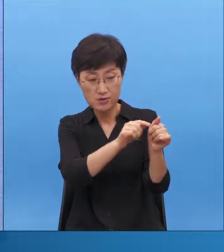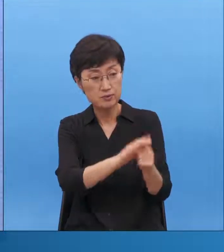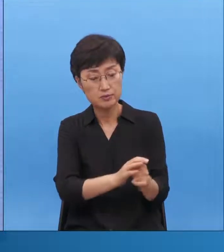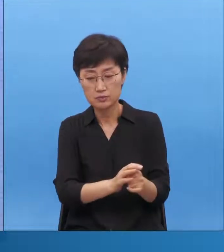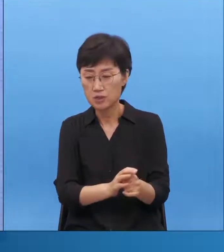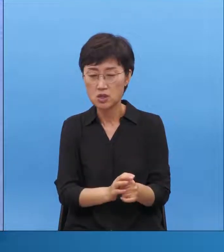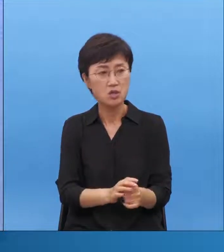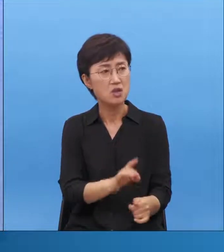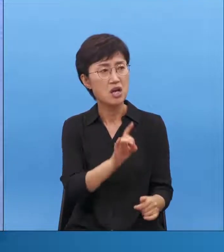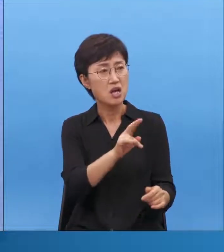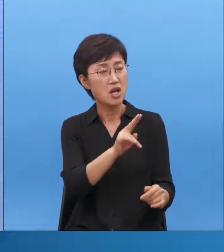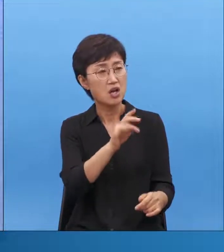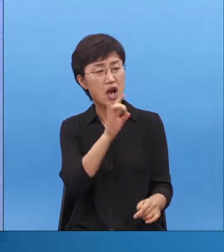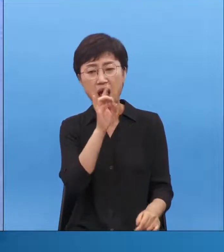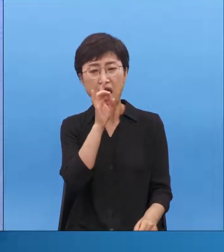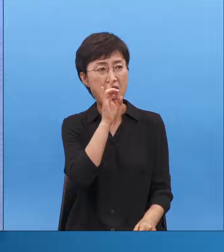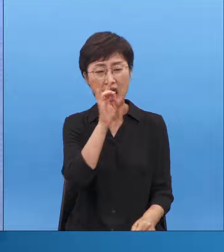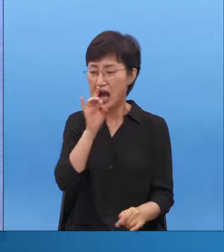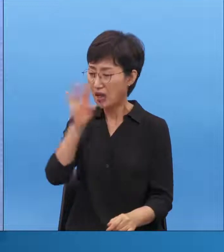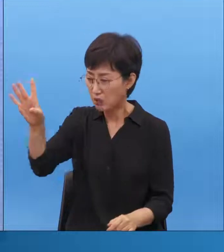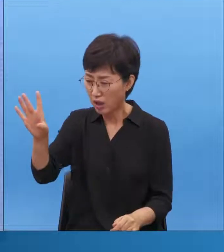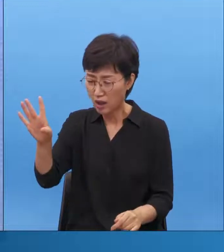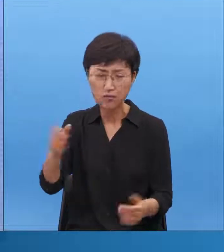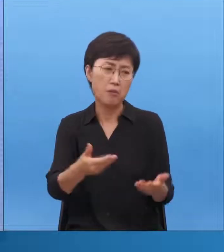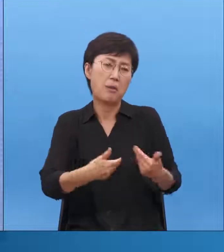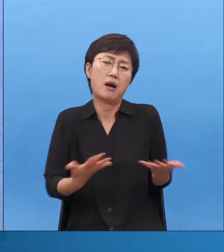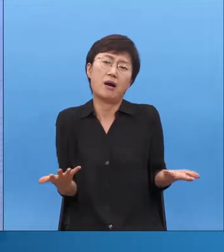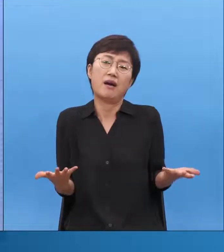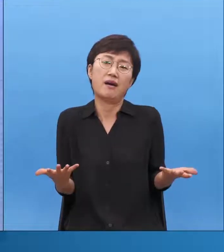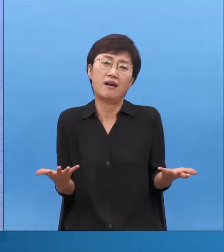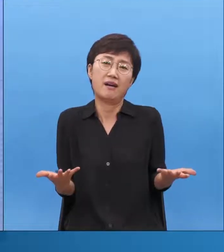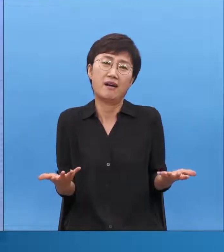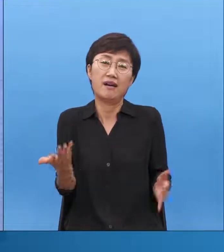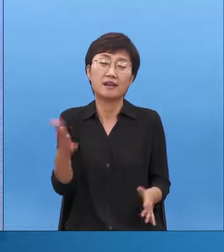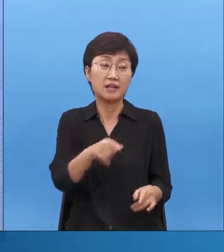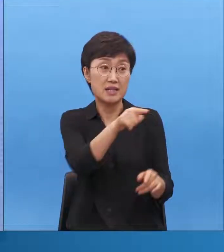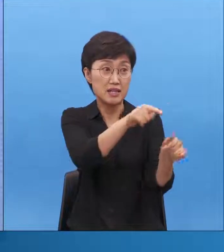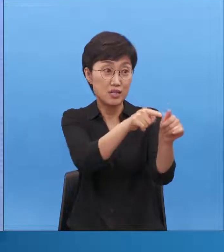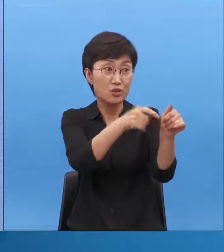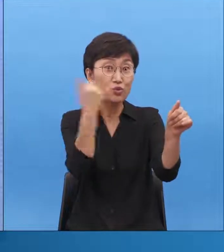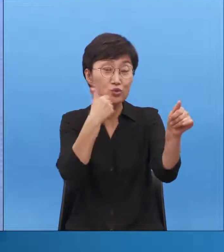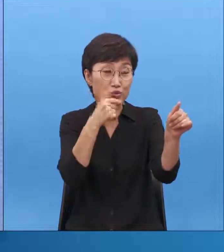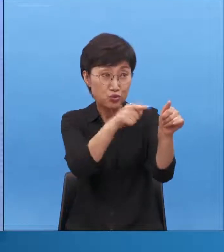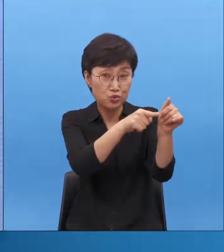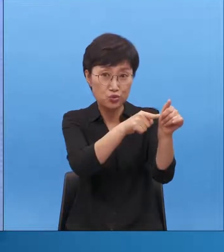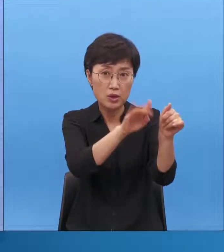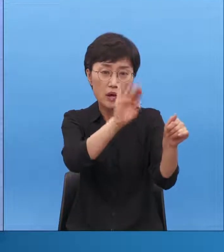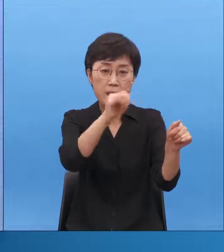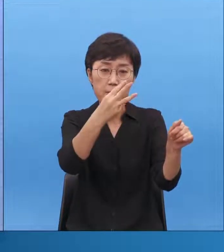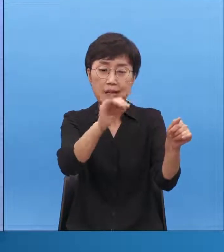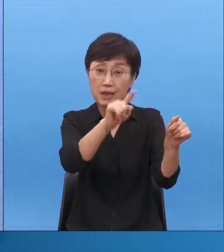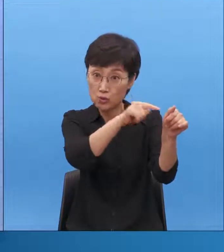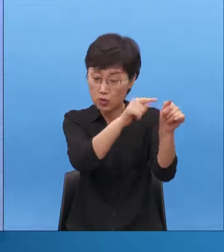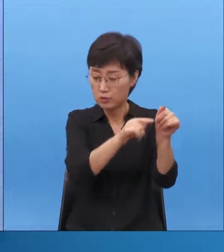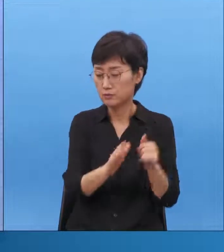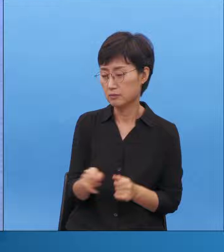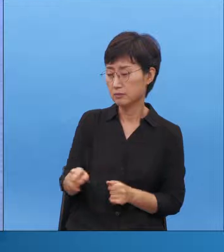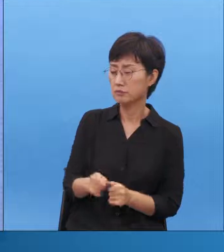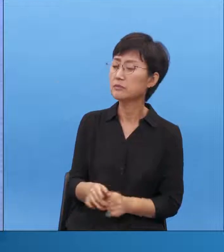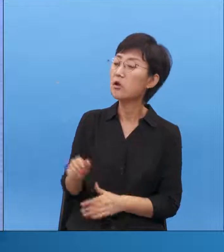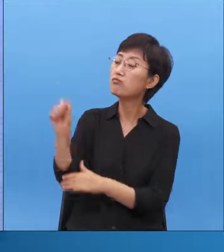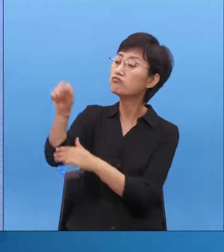없다면 못 주는 거예요. And so if Pilate says no, he can't get the body. 근데 이 지금 재판관이 허락을 한 겁니다. But Pilate gave him the permission to take